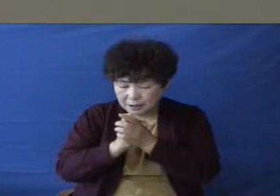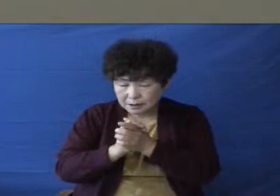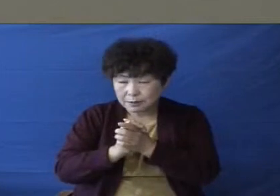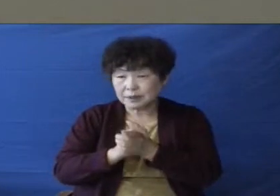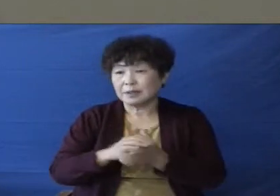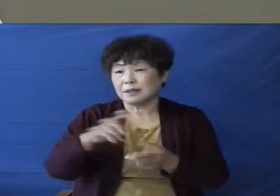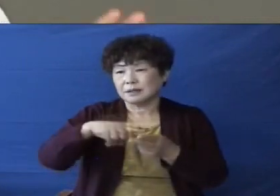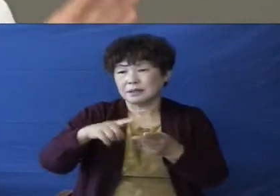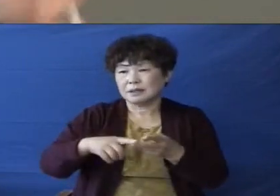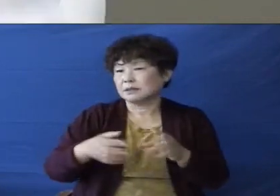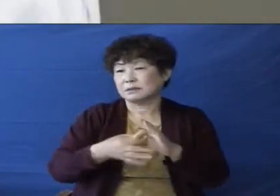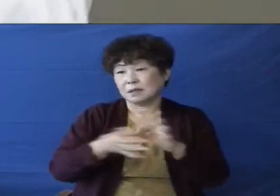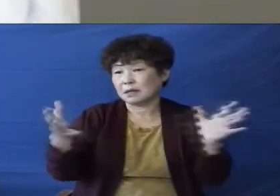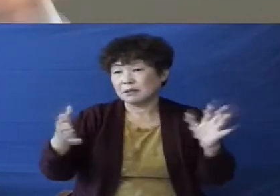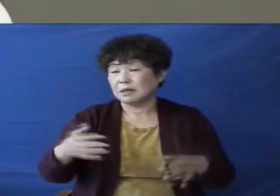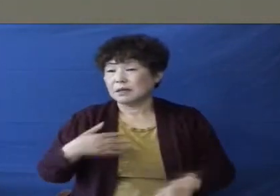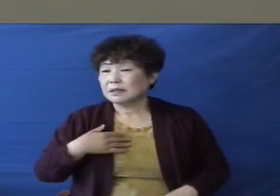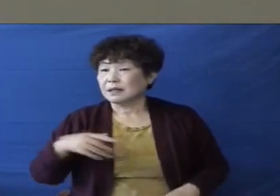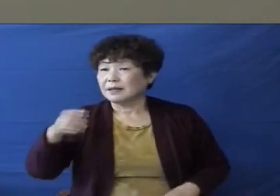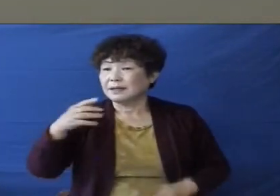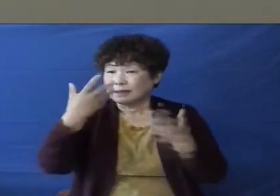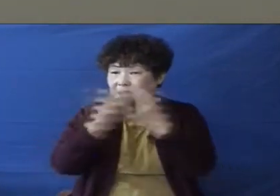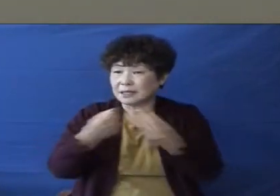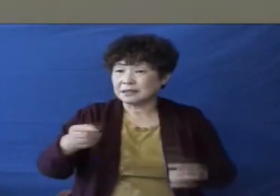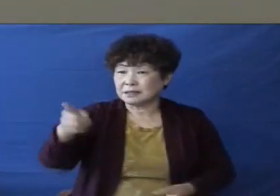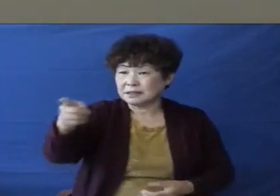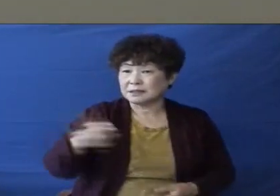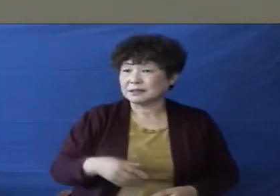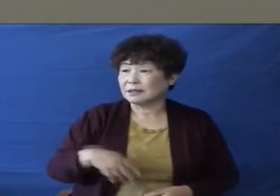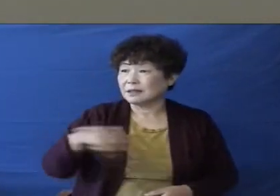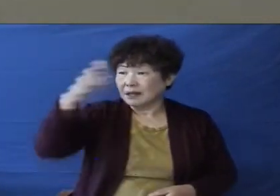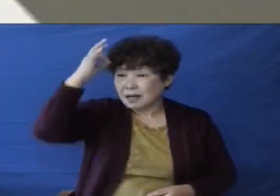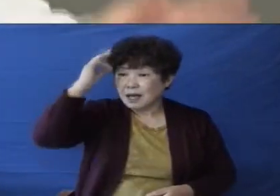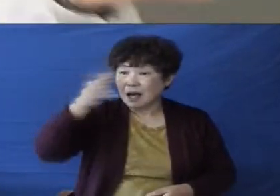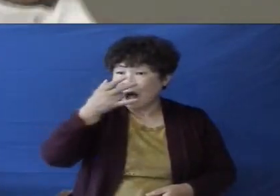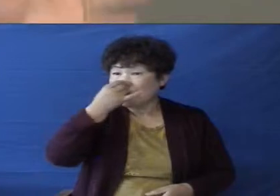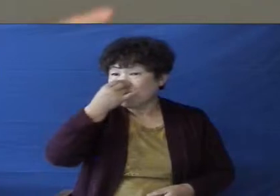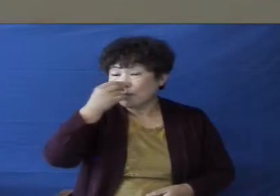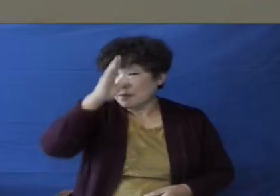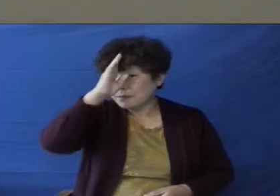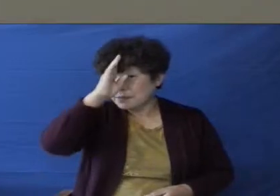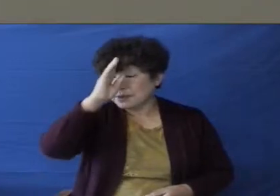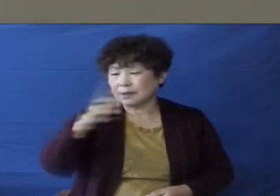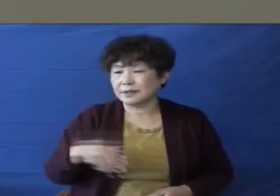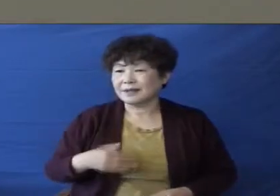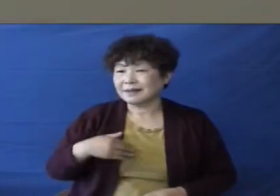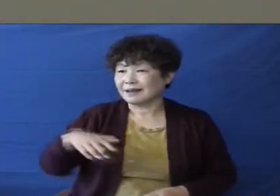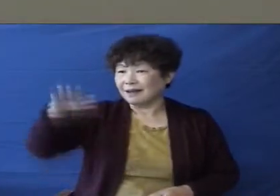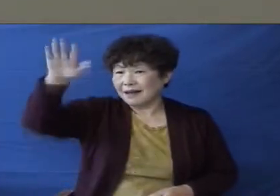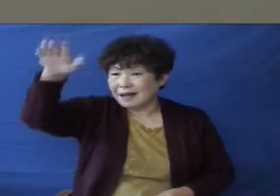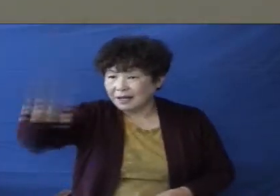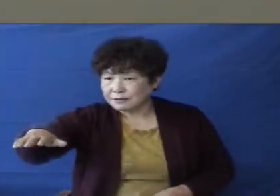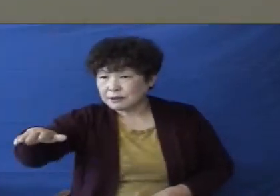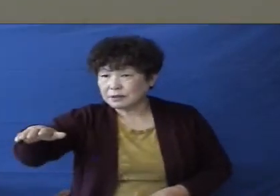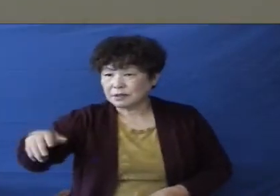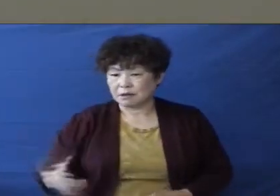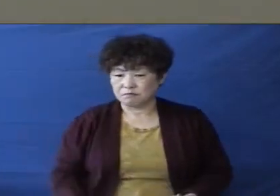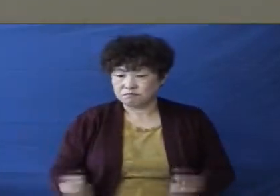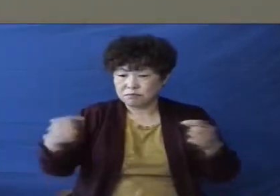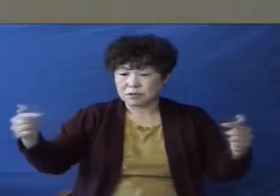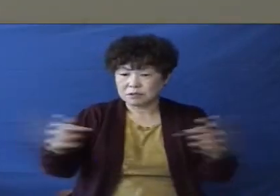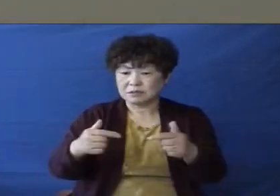있잖아요 의사도 치료 못한 사람들이 수두룩 빽빽 이잖아요 그런 사람들은 누가 고쳐져야 그리고 하나님의 묻혀 주셔야